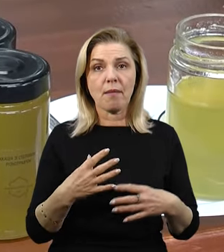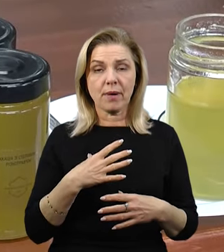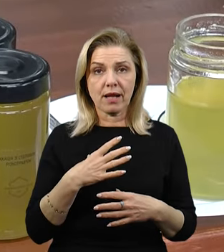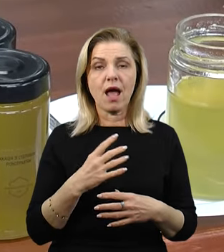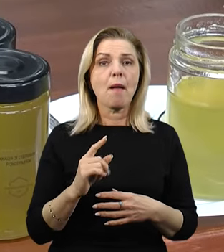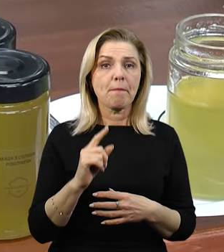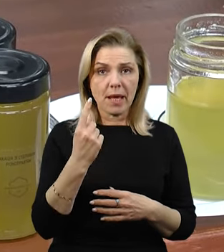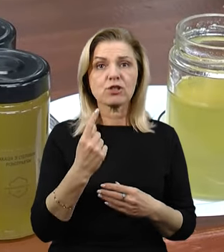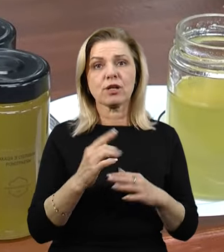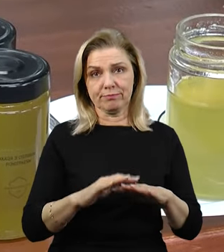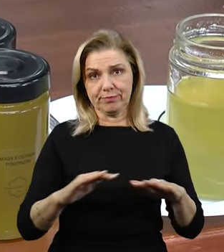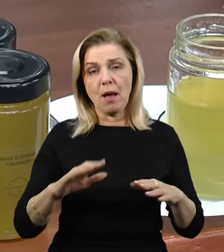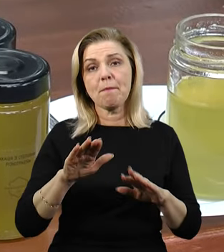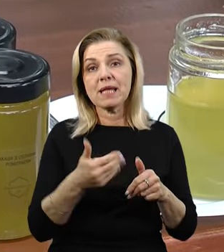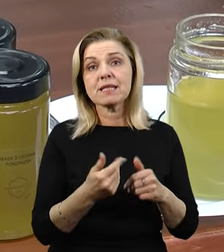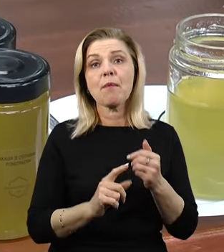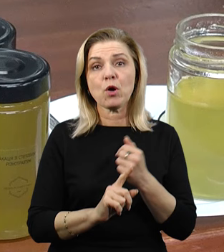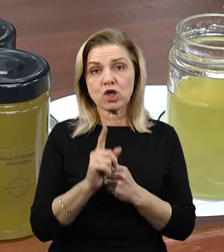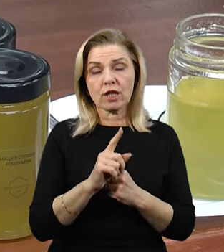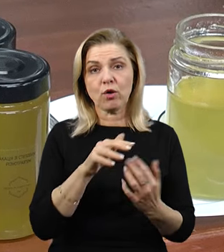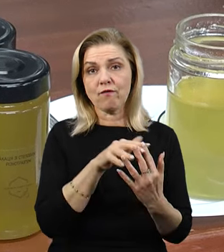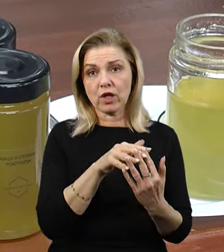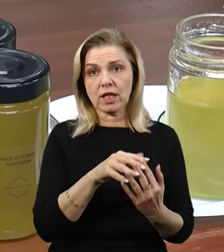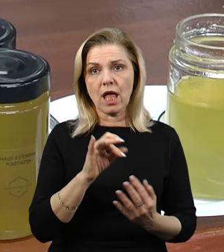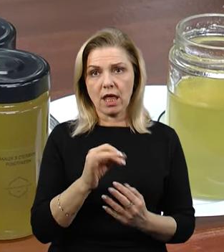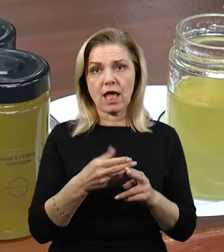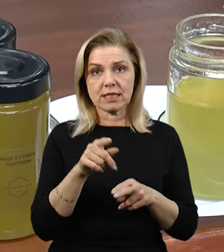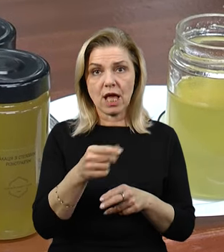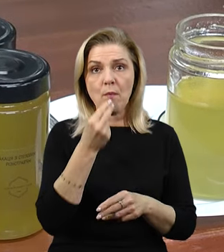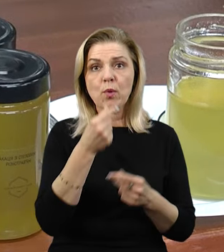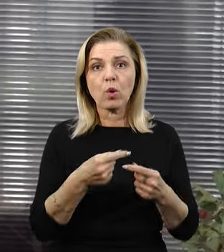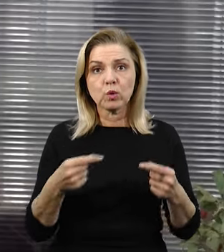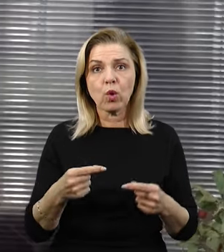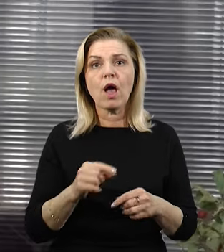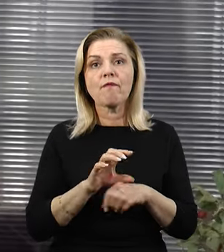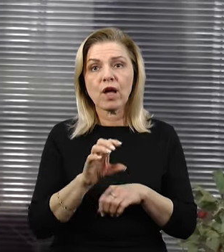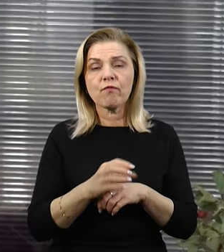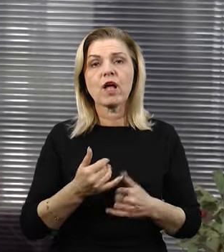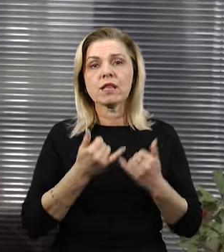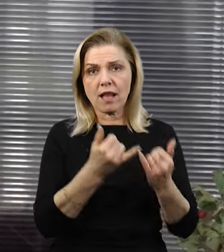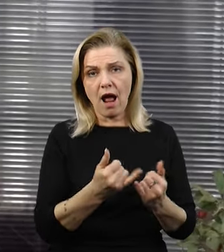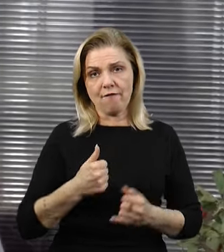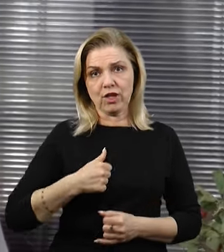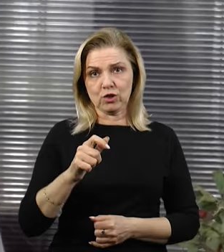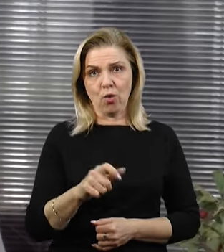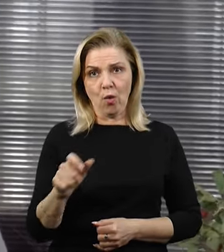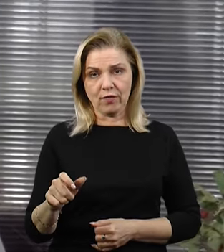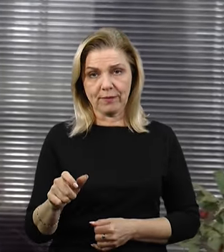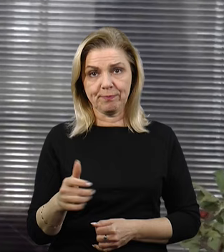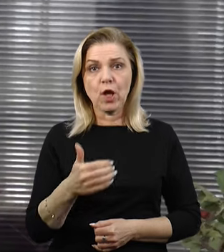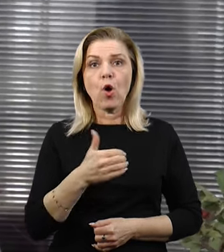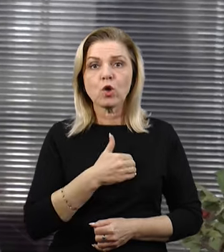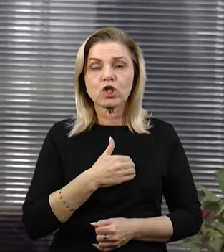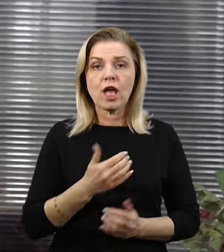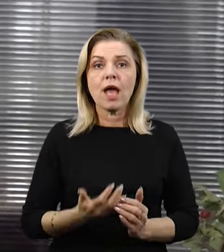початку повномасштабної війни, а також енергетичний продукт, розроблений спеціально для військових. Ми хотіли підтримати організаторів.